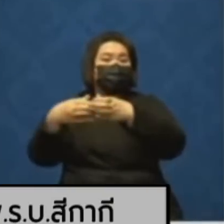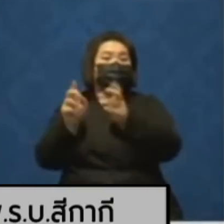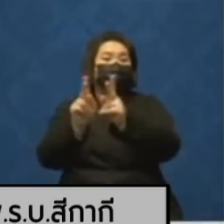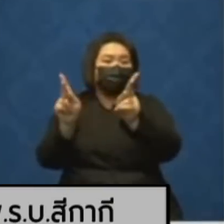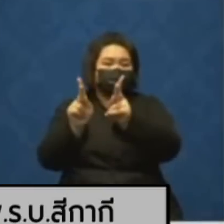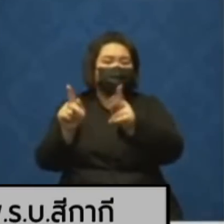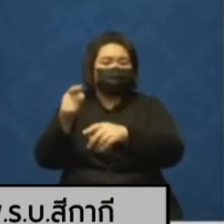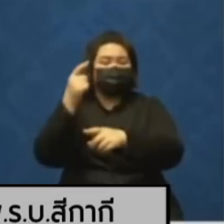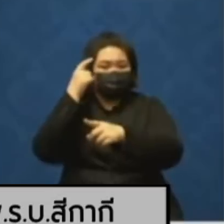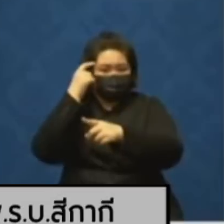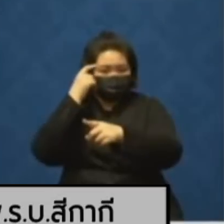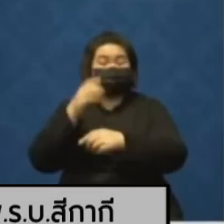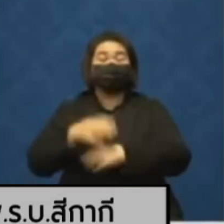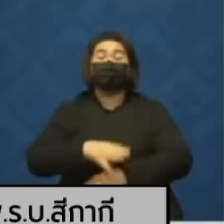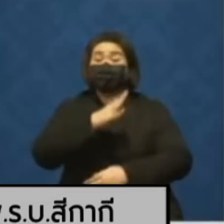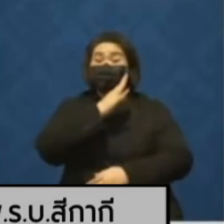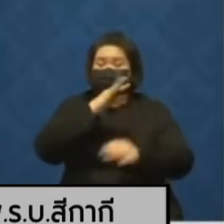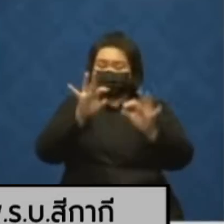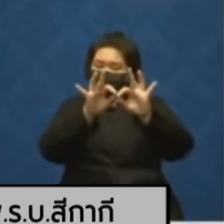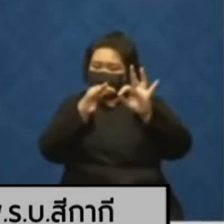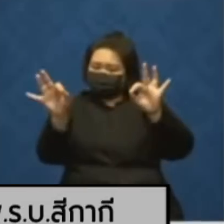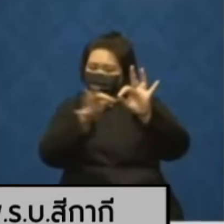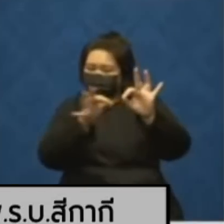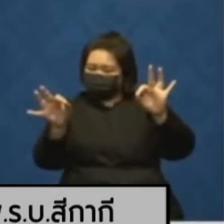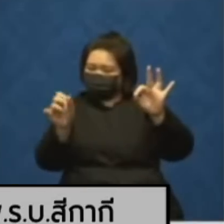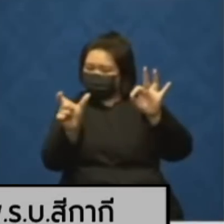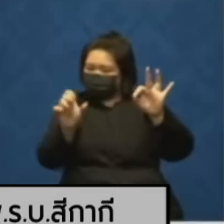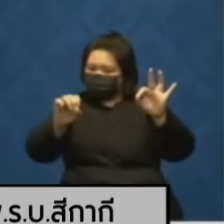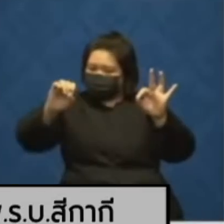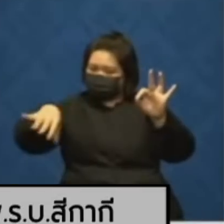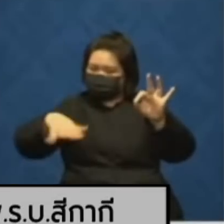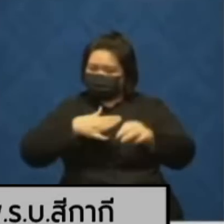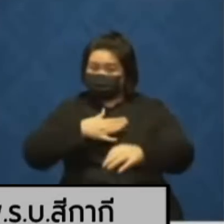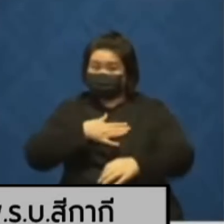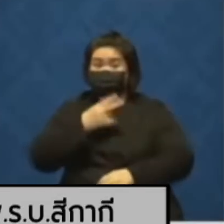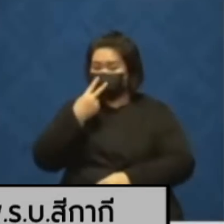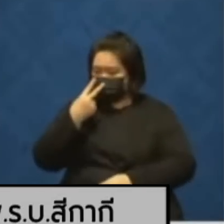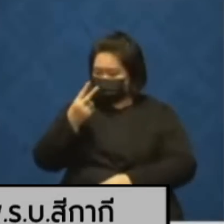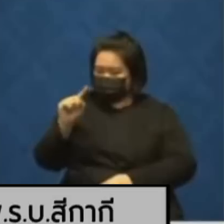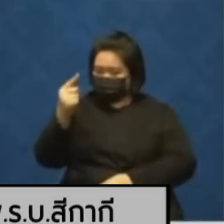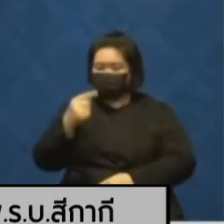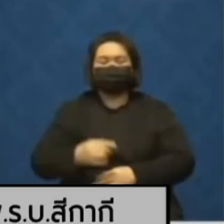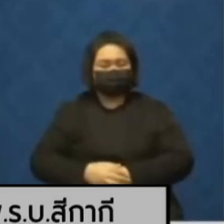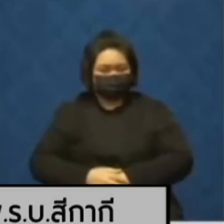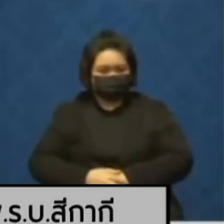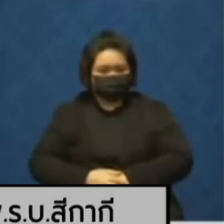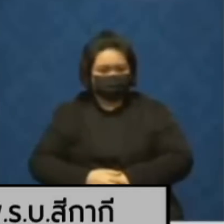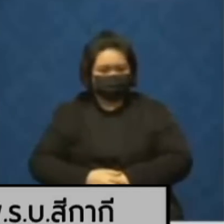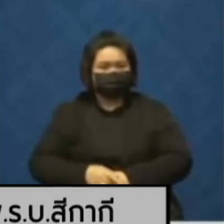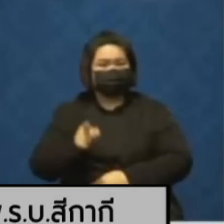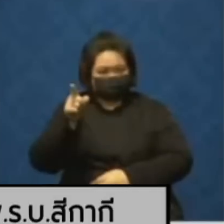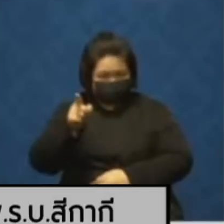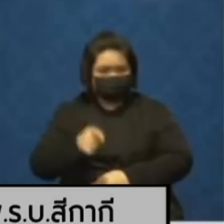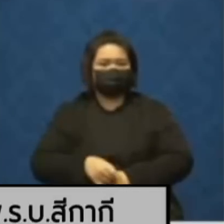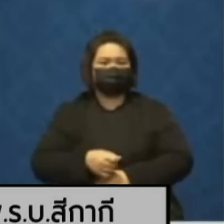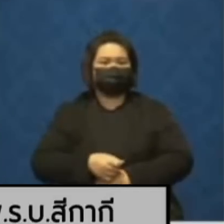าถ้าท่านตัดออกนะครับผมมองอกกมนึงว่ะนั่นคือการทำลายองคกรนำ